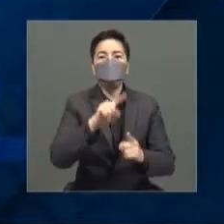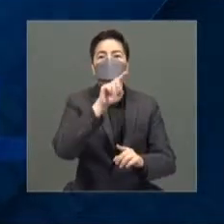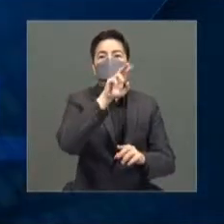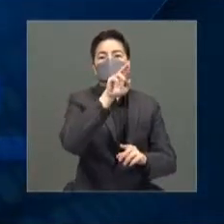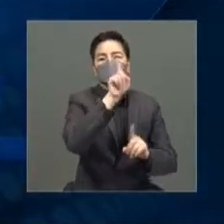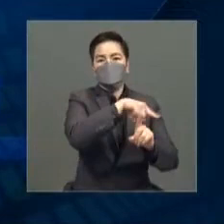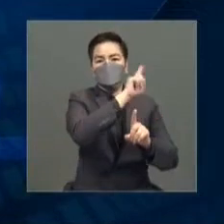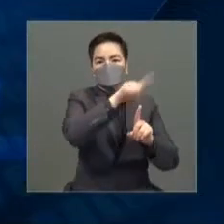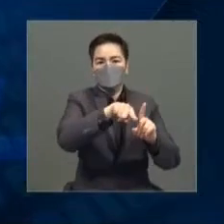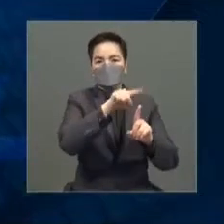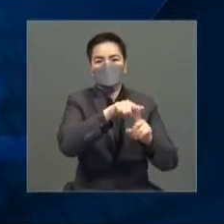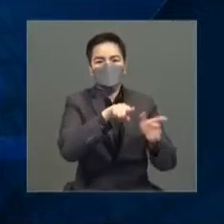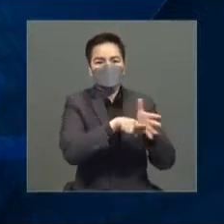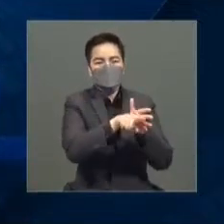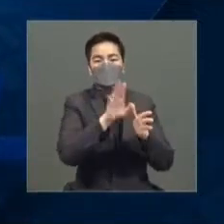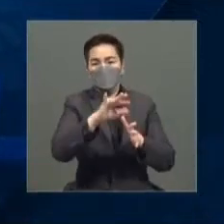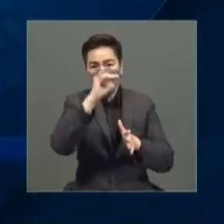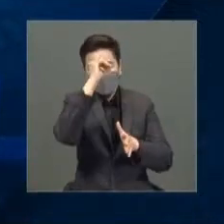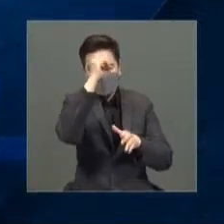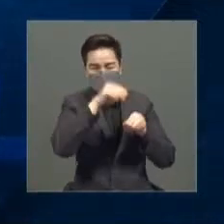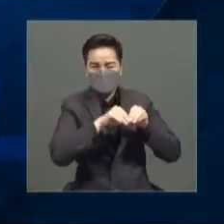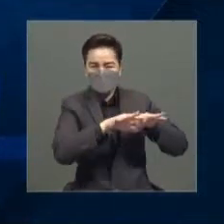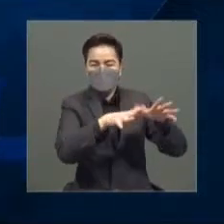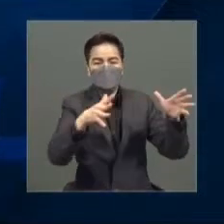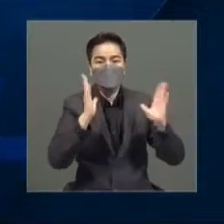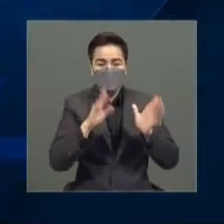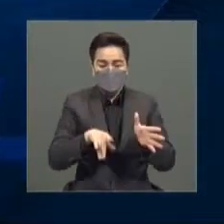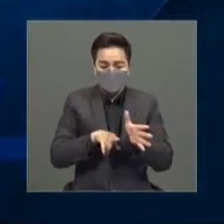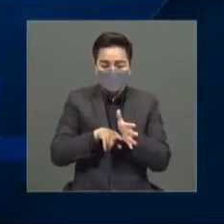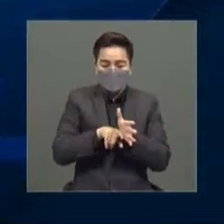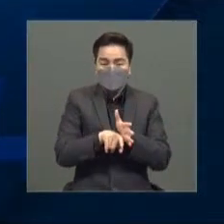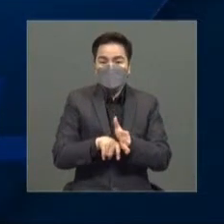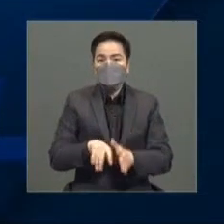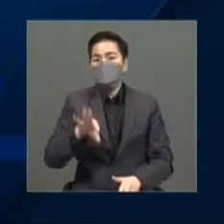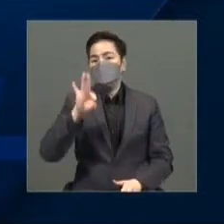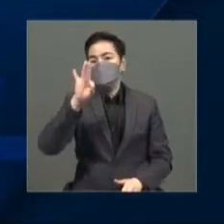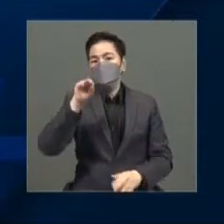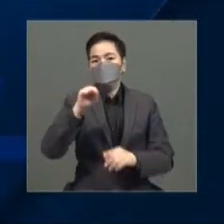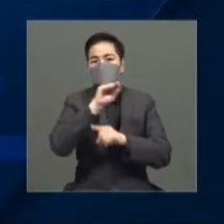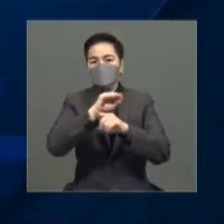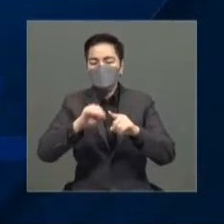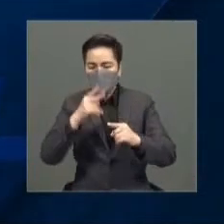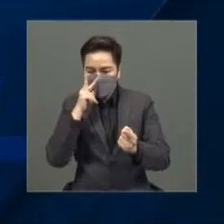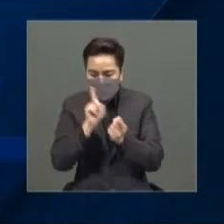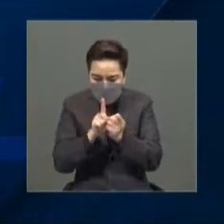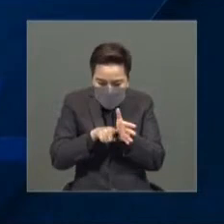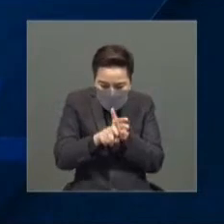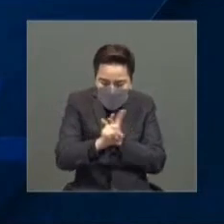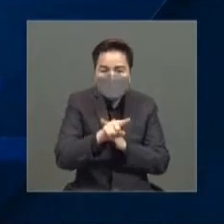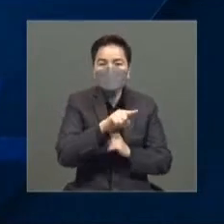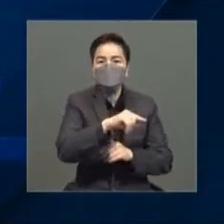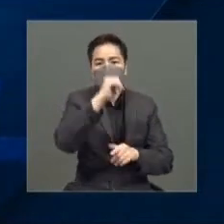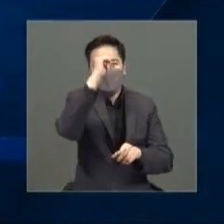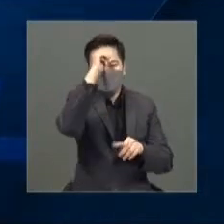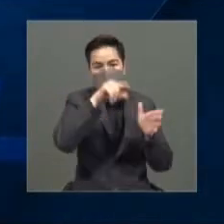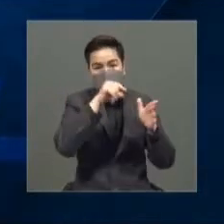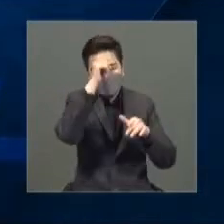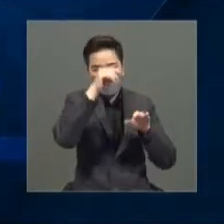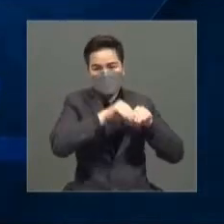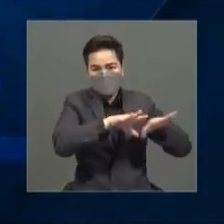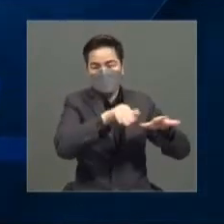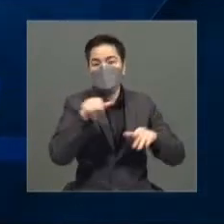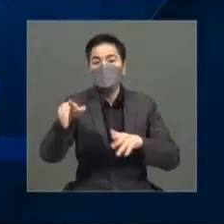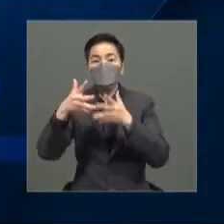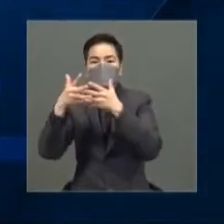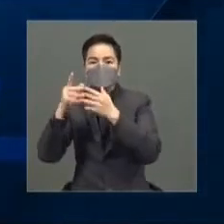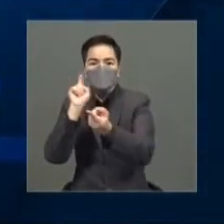หรืออังกฤษเนี่ยนะคะพบในประชากรผู้ติดเชื้อเกิน 90% อเมริกาเองตอนนี้ก็พบเพิ่มขึ้นเ